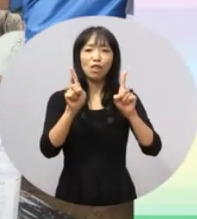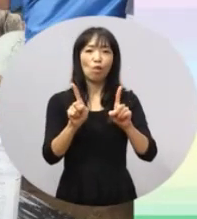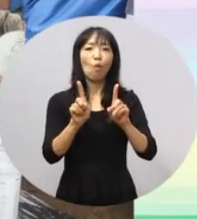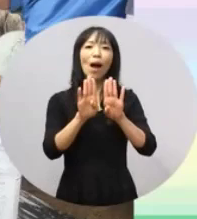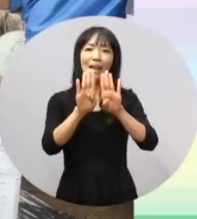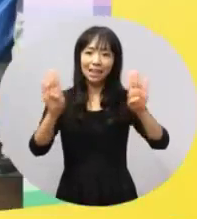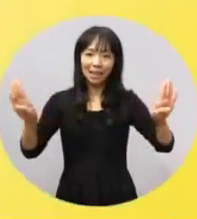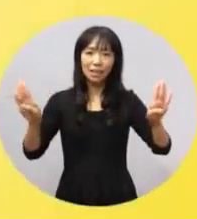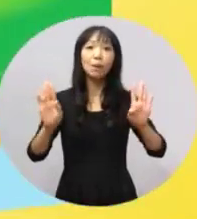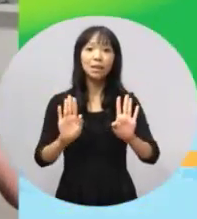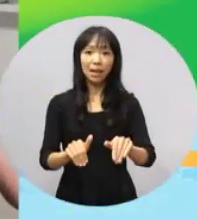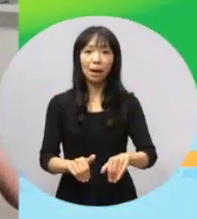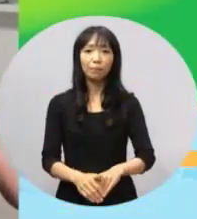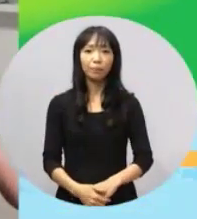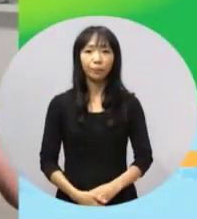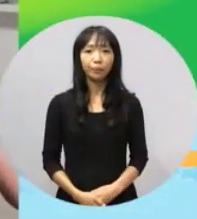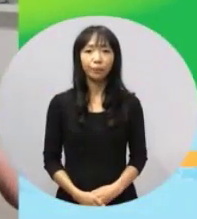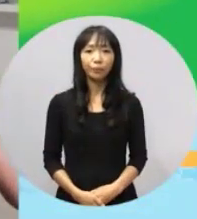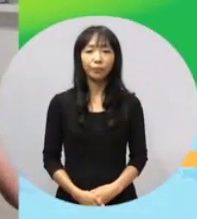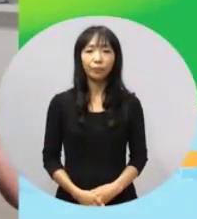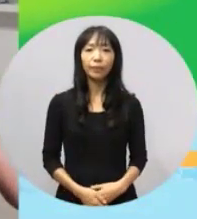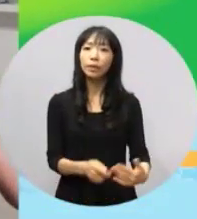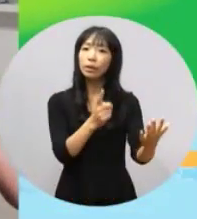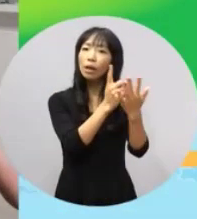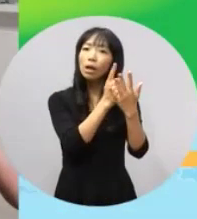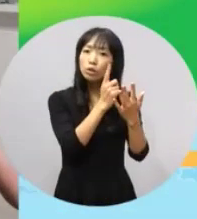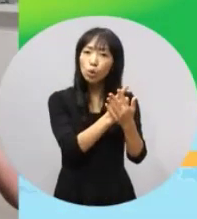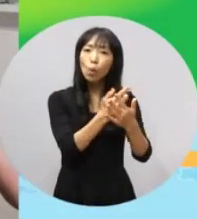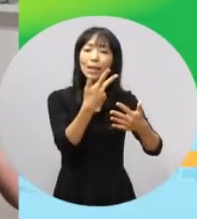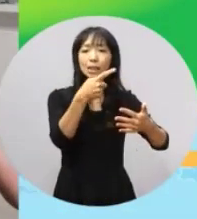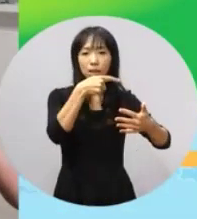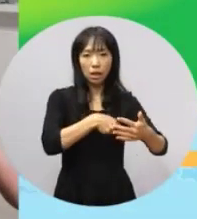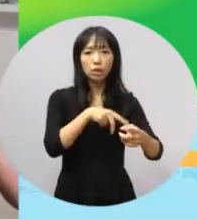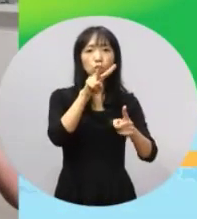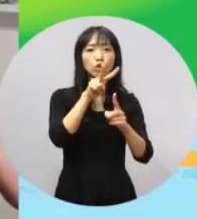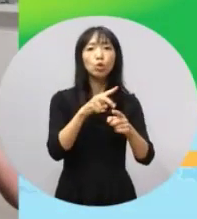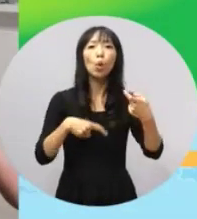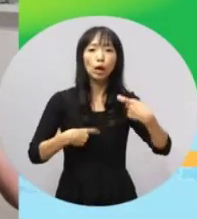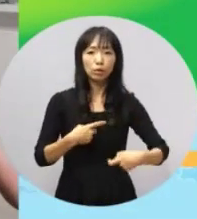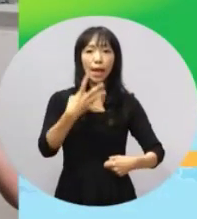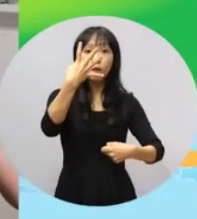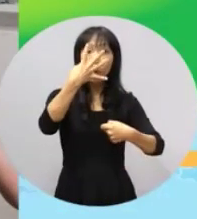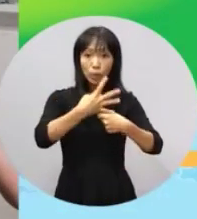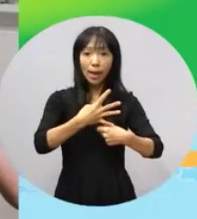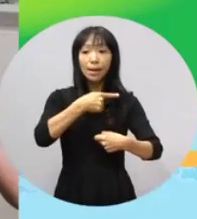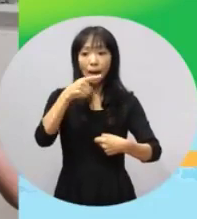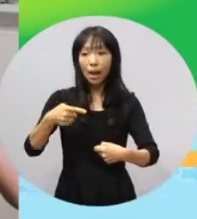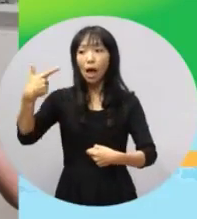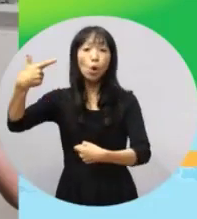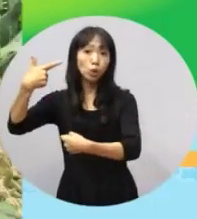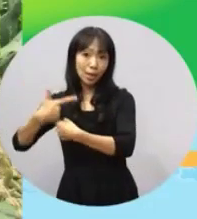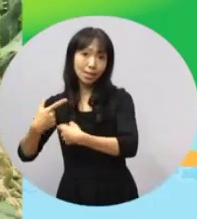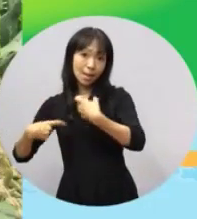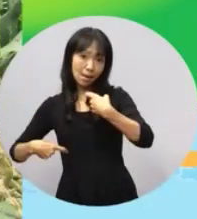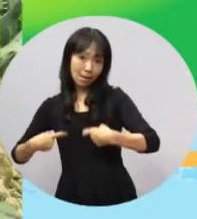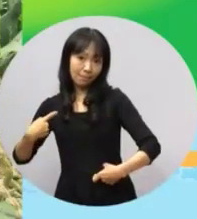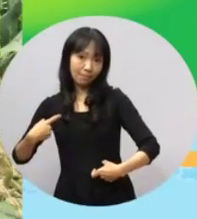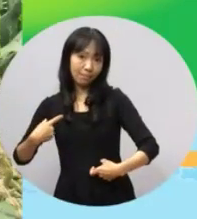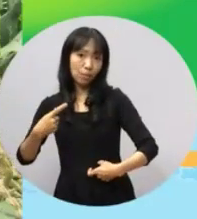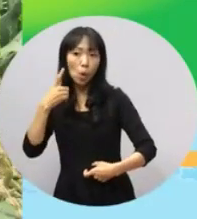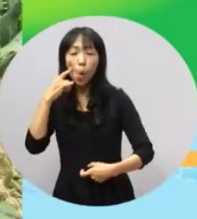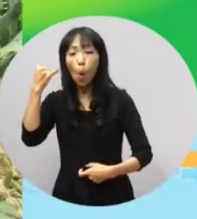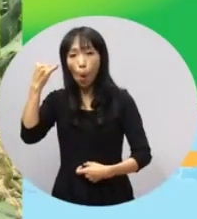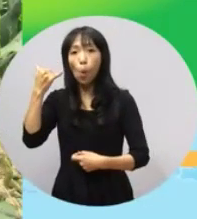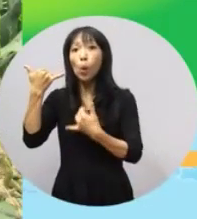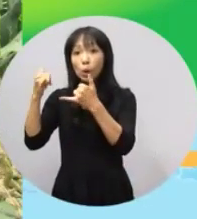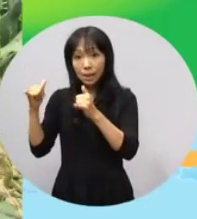た対象は死ぬ犬小学校4年生から6年生保護